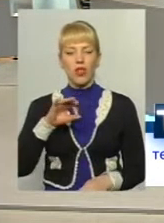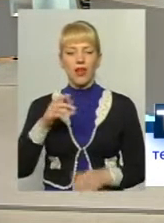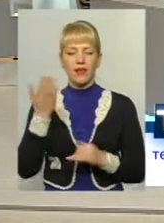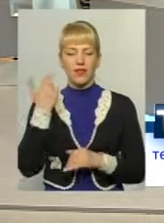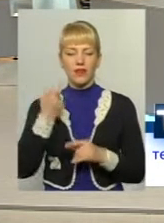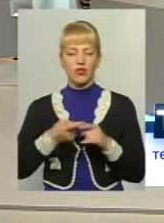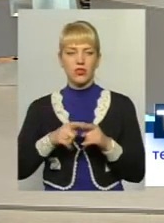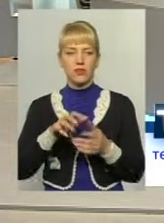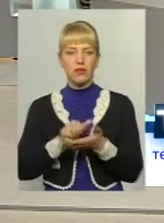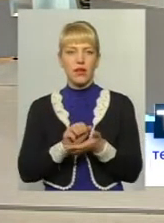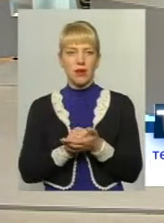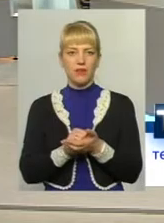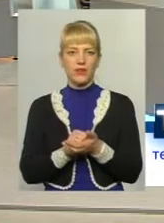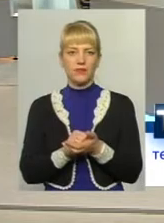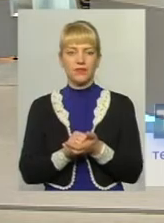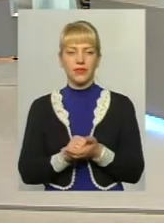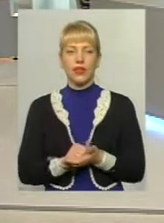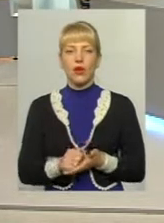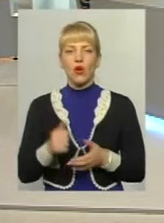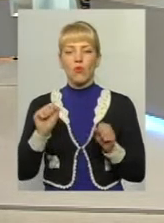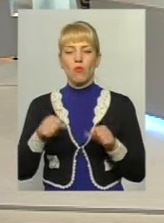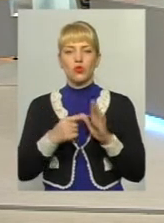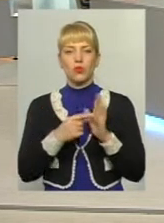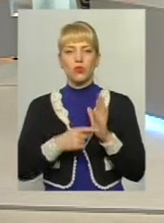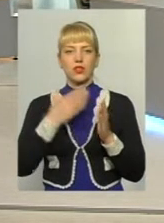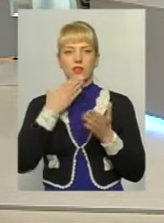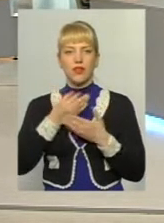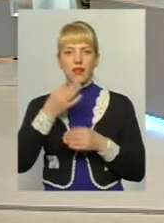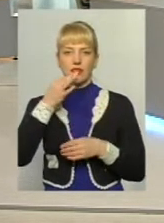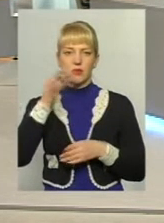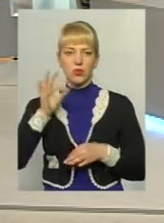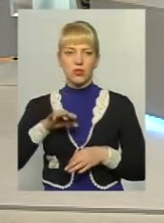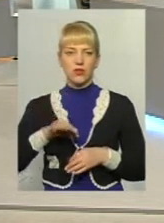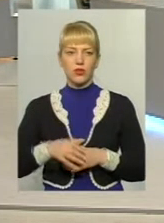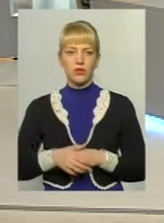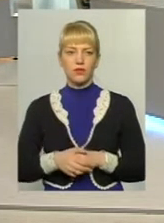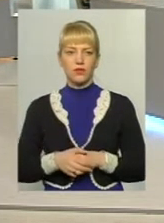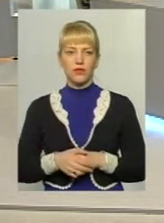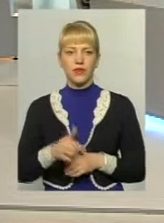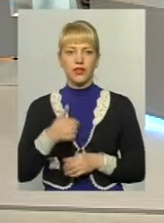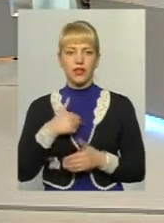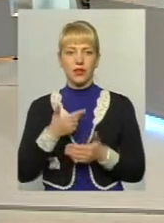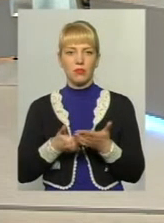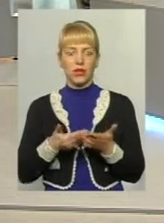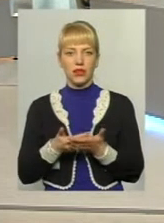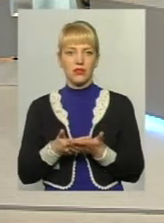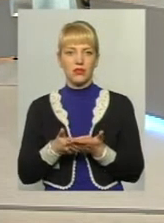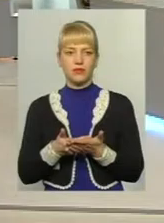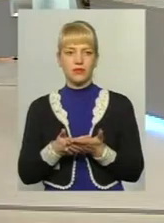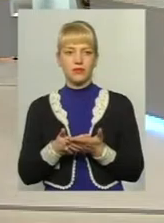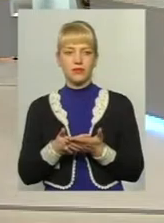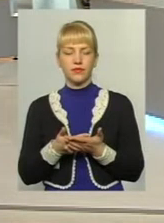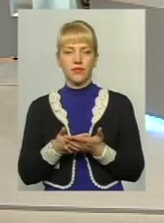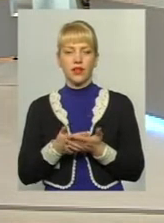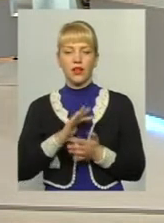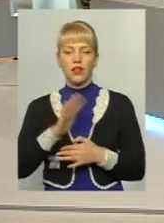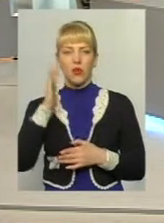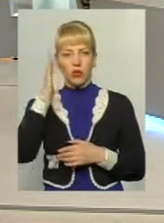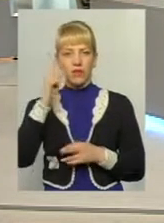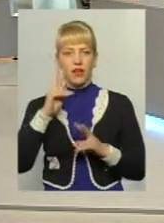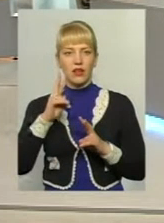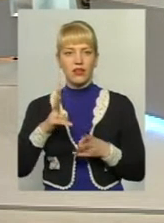Давайте, можливо, спочатку про проблему з субсидіями, яким чином вона вирішується. Олег також, я думаю, що те, що